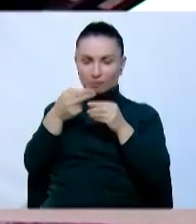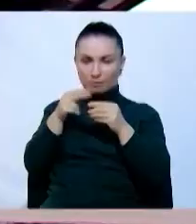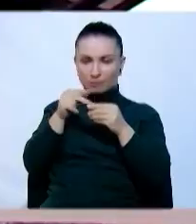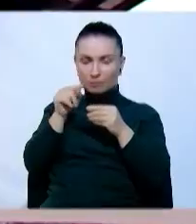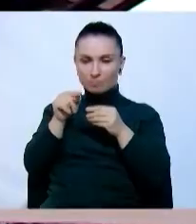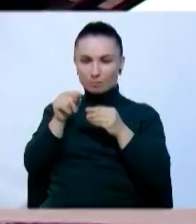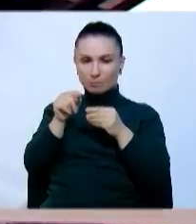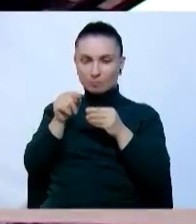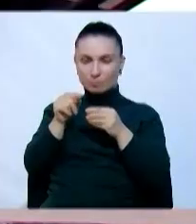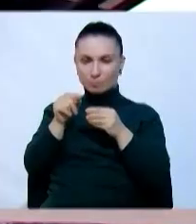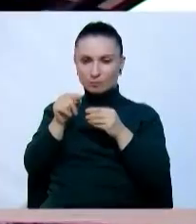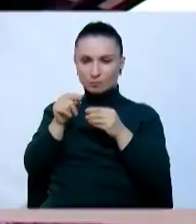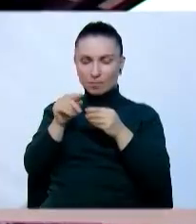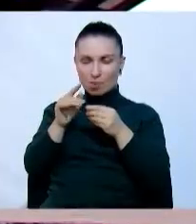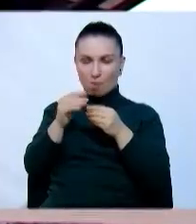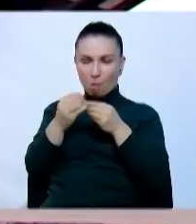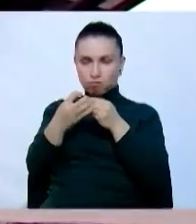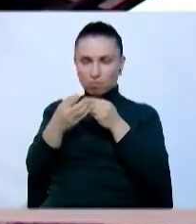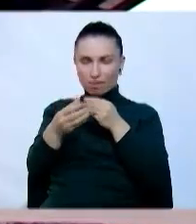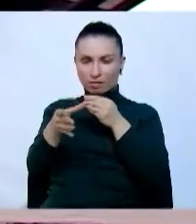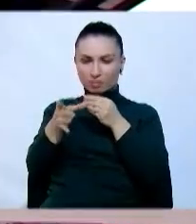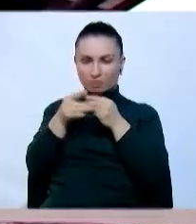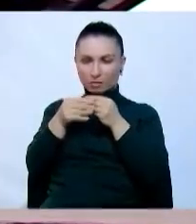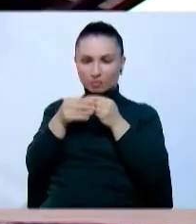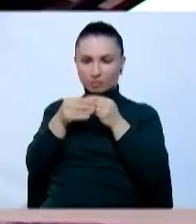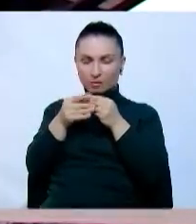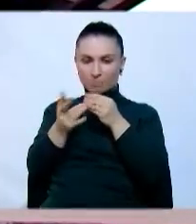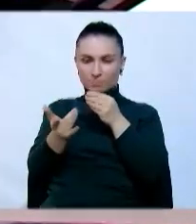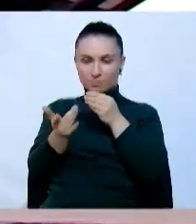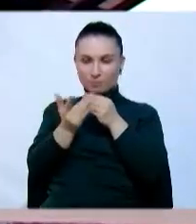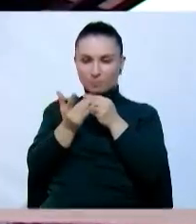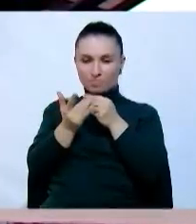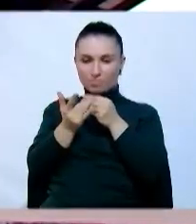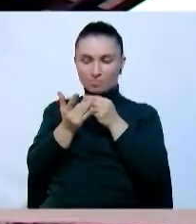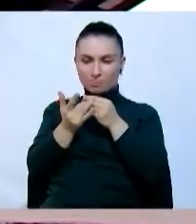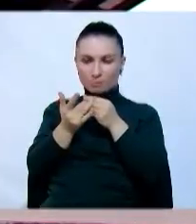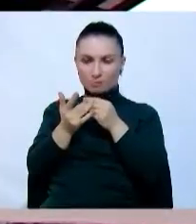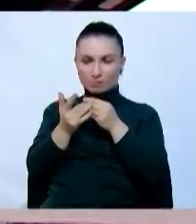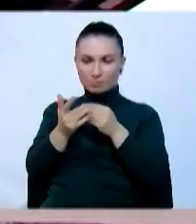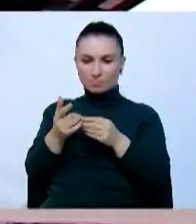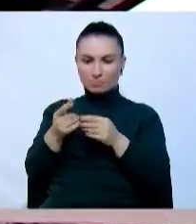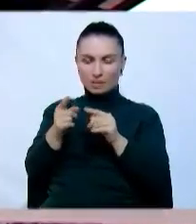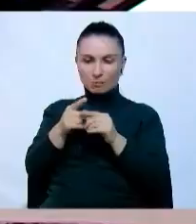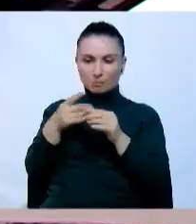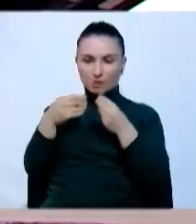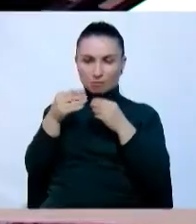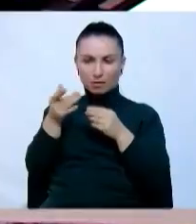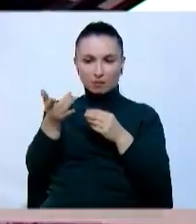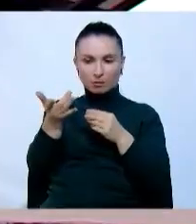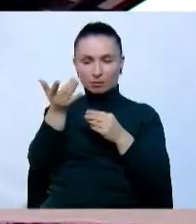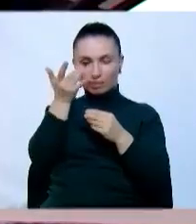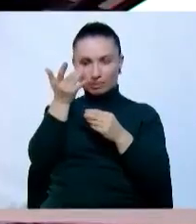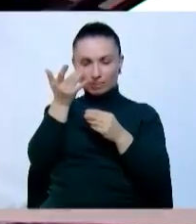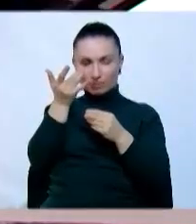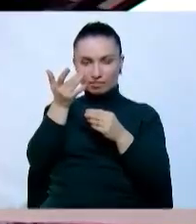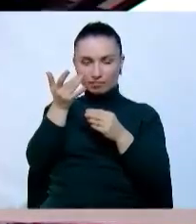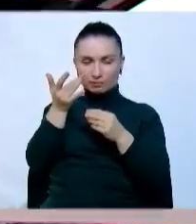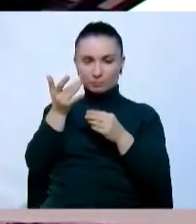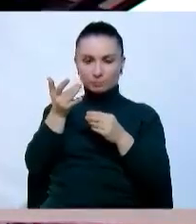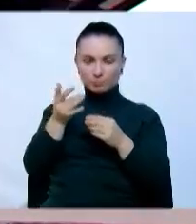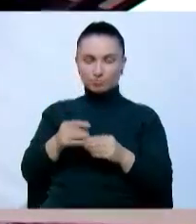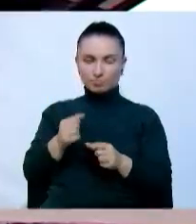ამოზნექილობის დეცენტრირებული ამ კონუსის ცენტრაცია. ას თავისთავად პაციენტს ანუ წონასწორობის